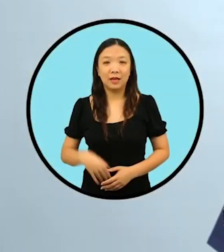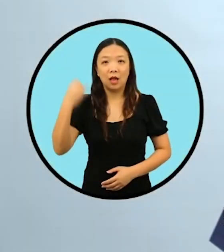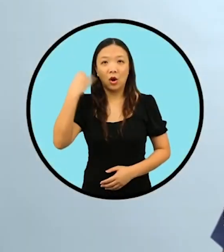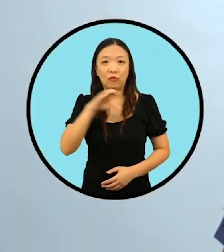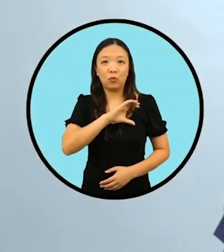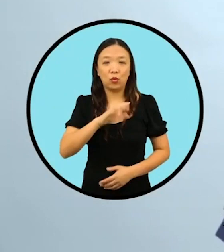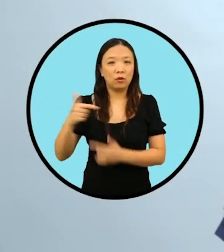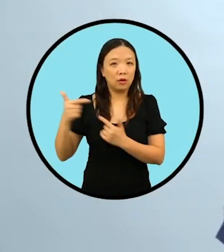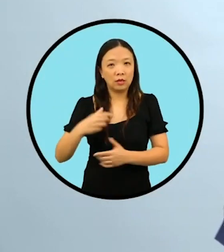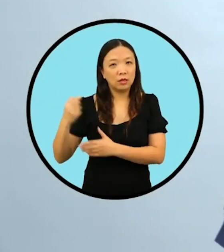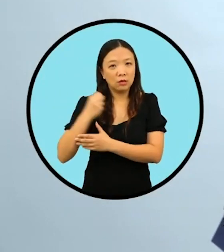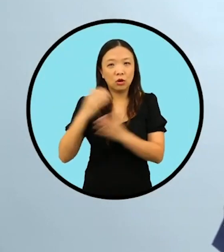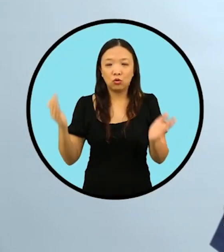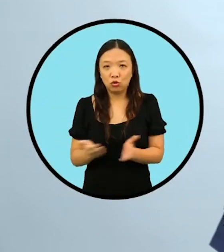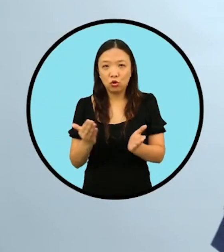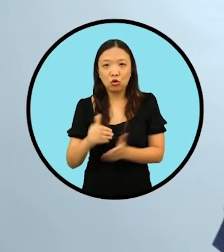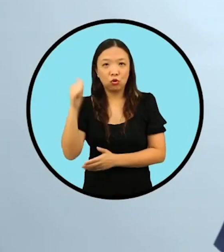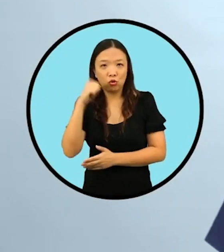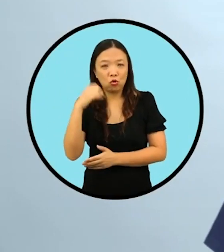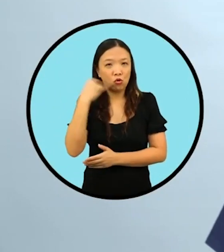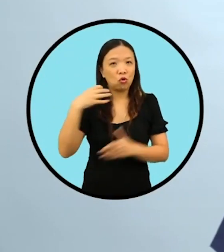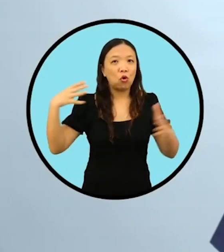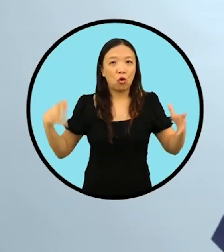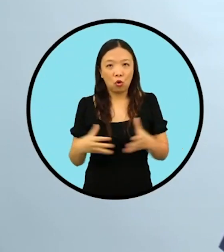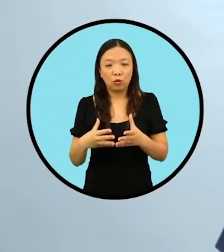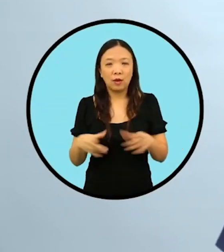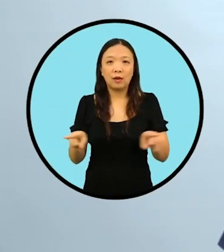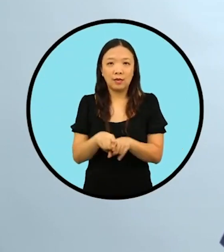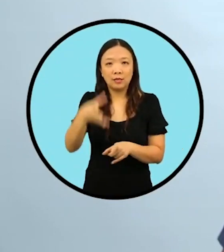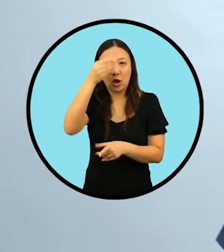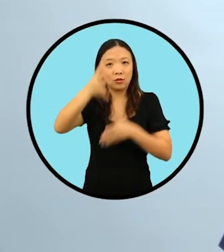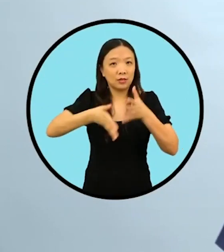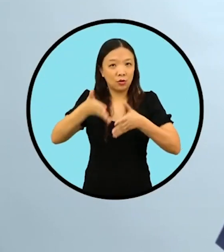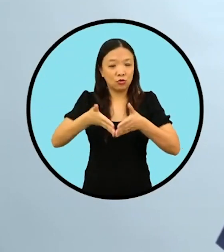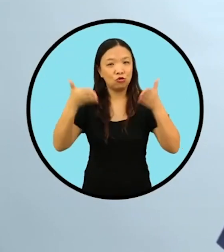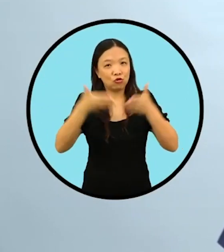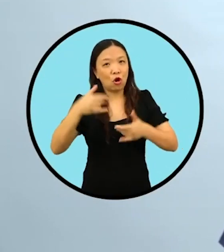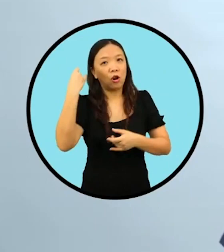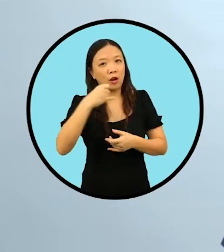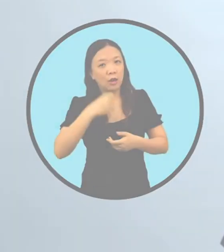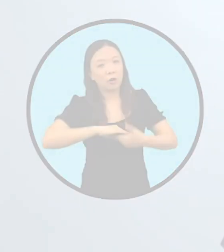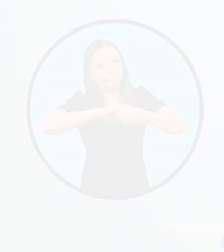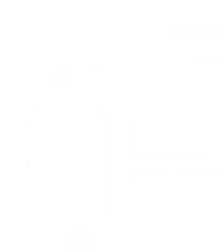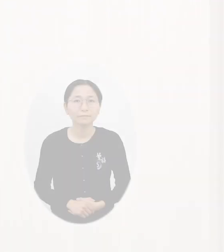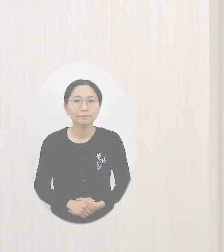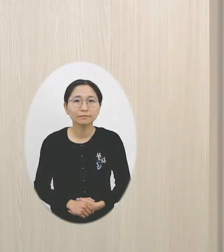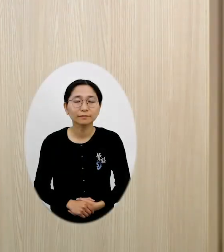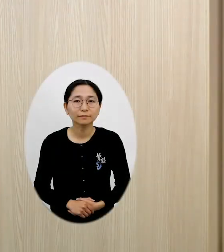农福会一直致力推广农健共融，同我哋一齐学手语啊！向听障人士伸出友谊之